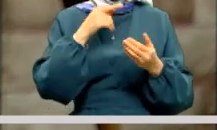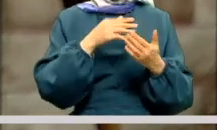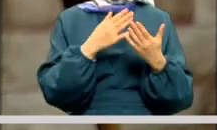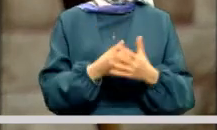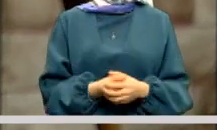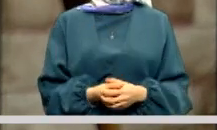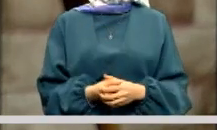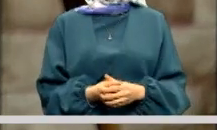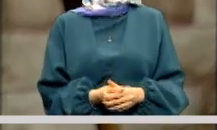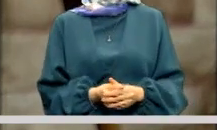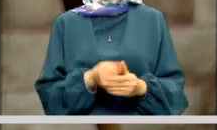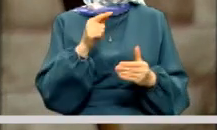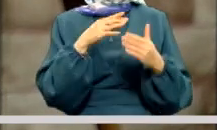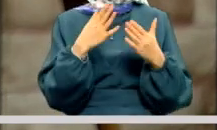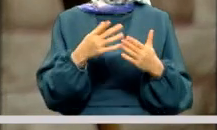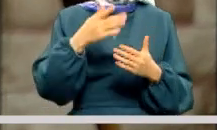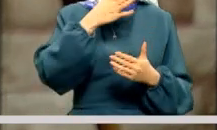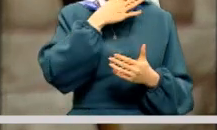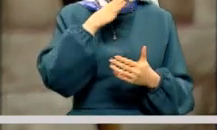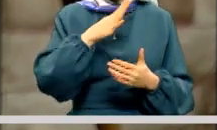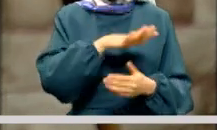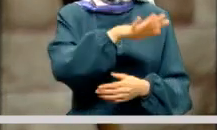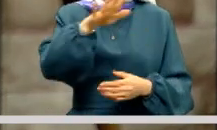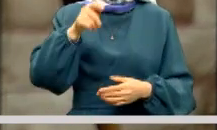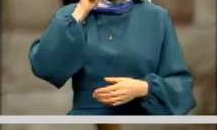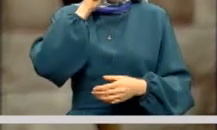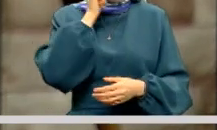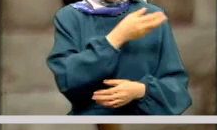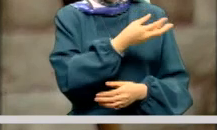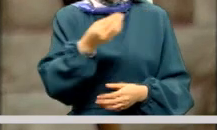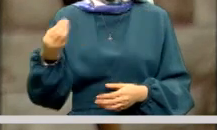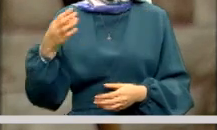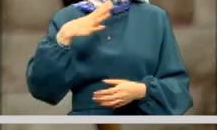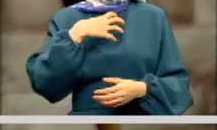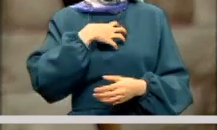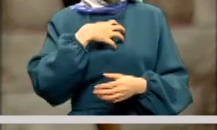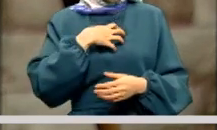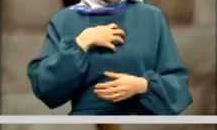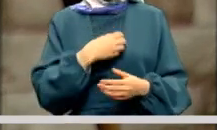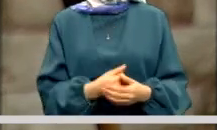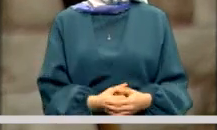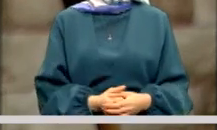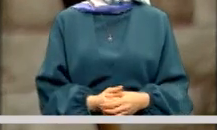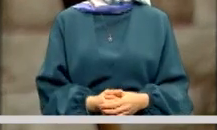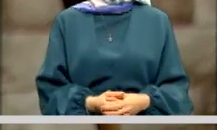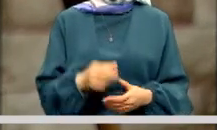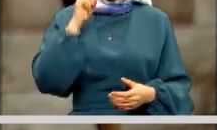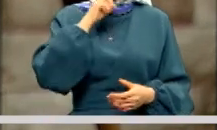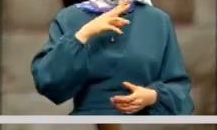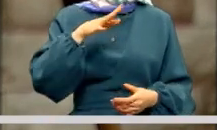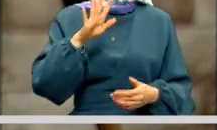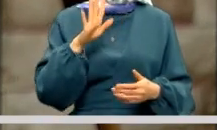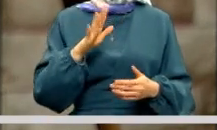böyle bilinirse Bütün Müslümanlar eksiğini kendisi bütün Müminler eksiğini kendisi göremiyor